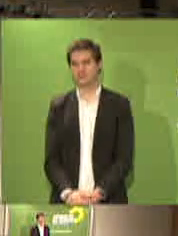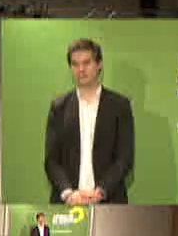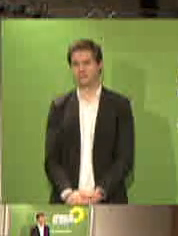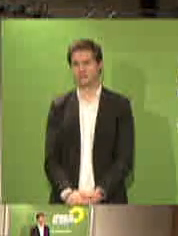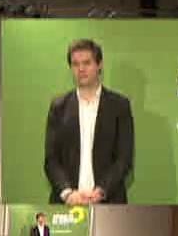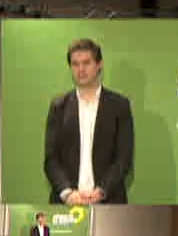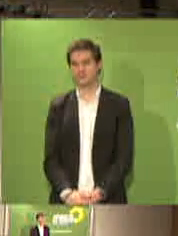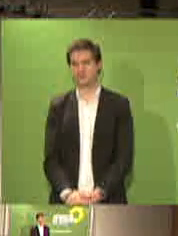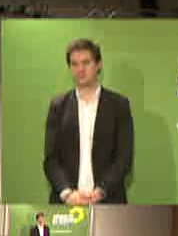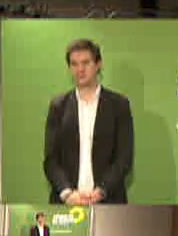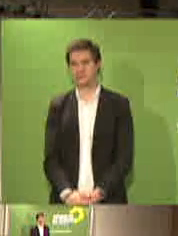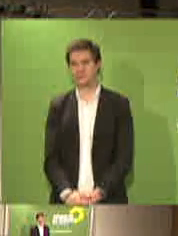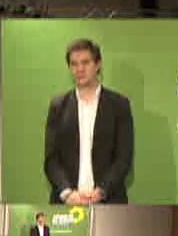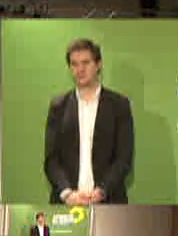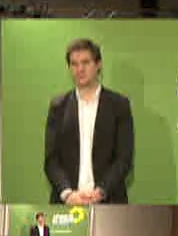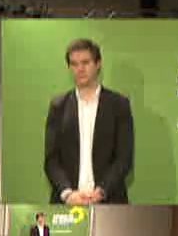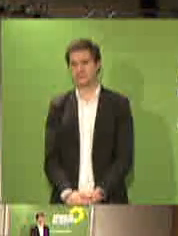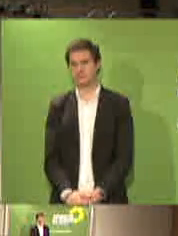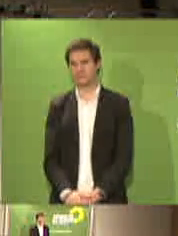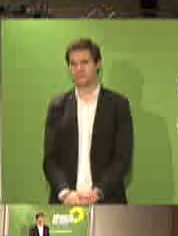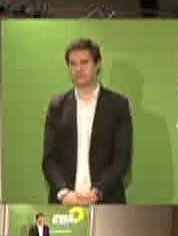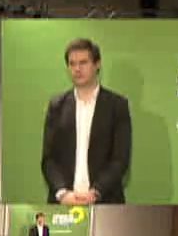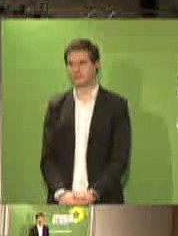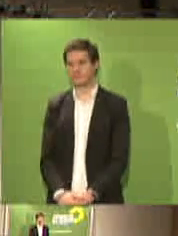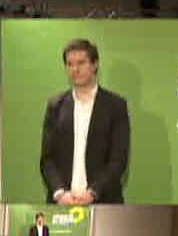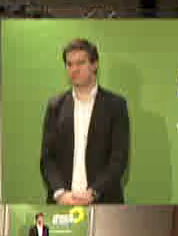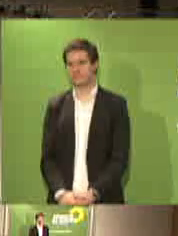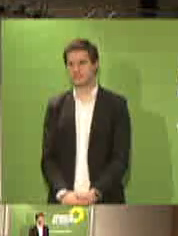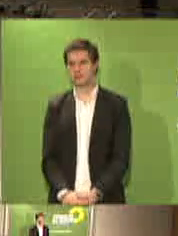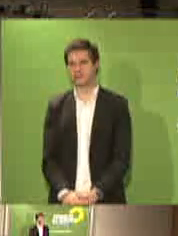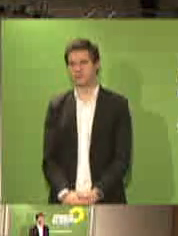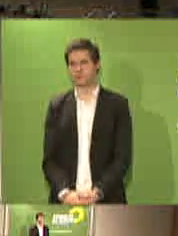So, das sieht jetzt aber schon ganz gut aus.